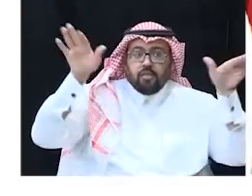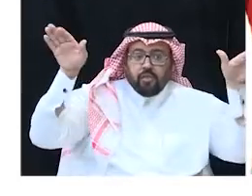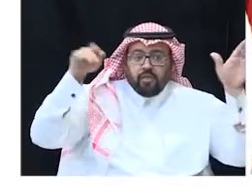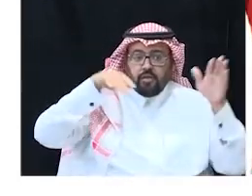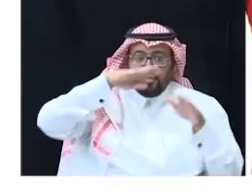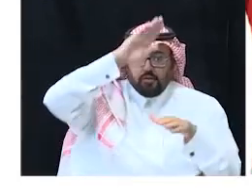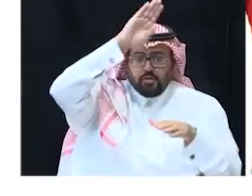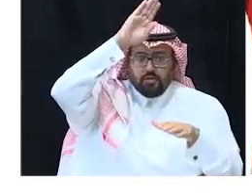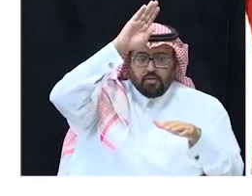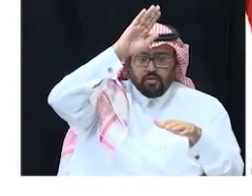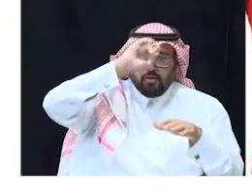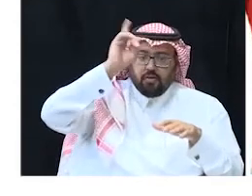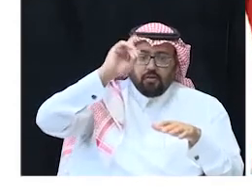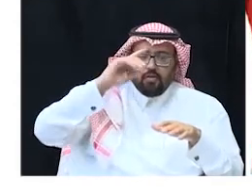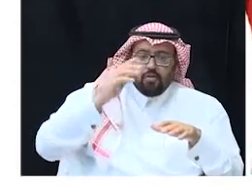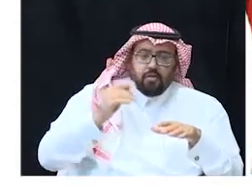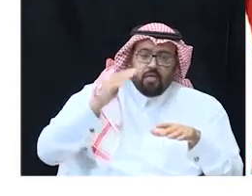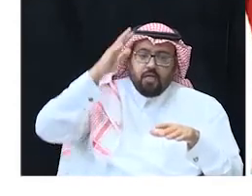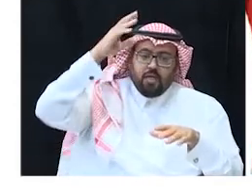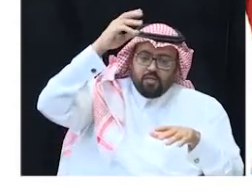هل ستطير؟